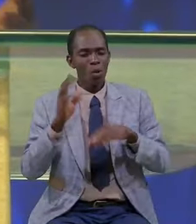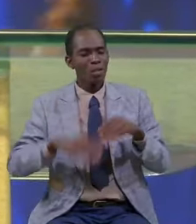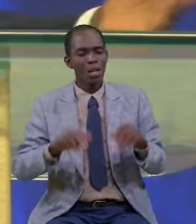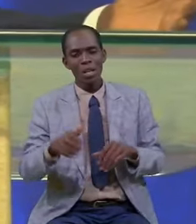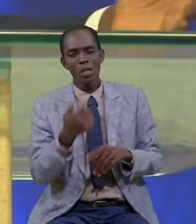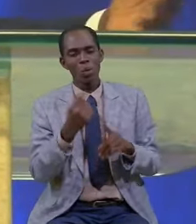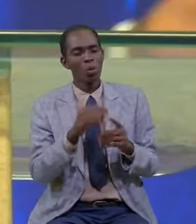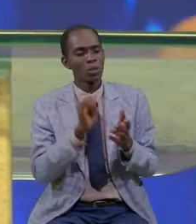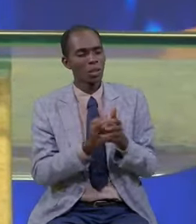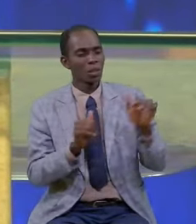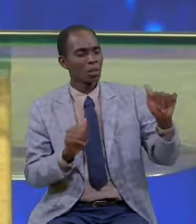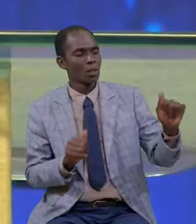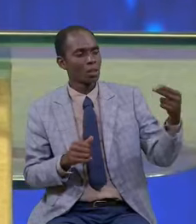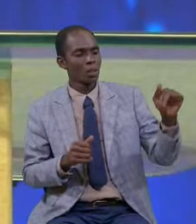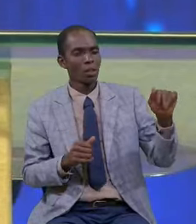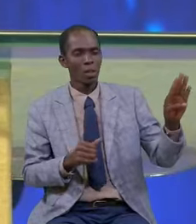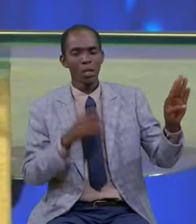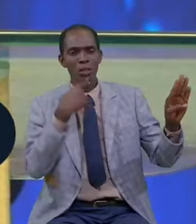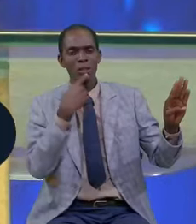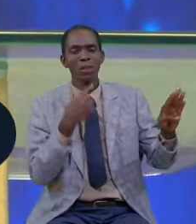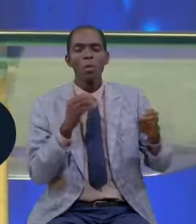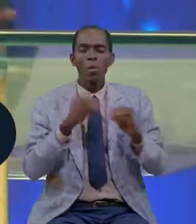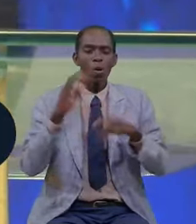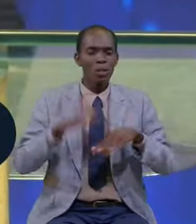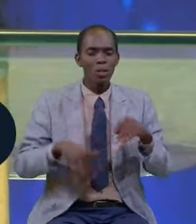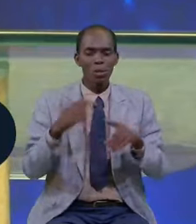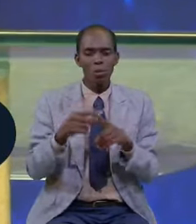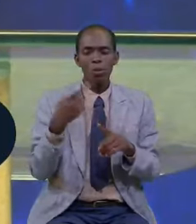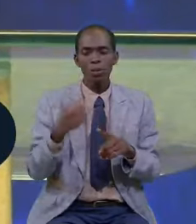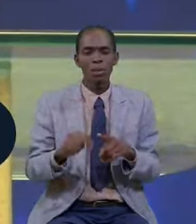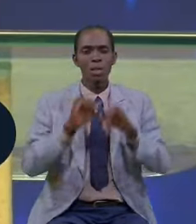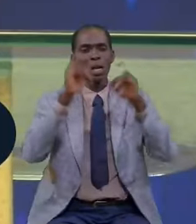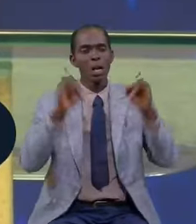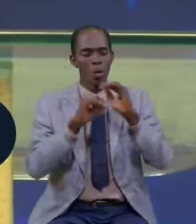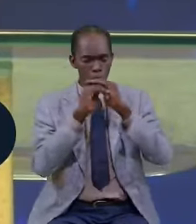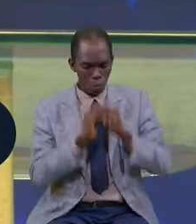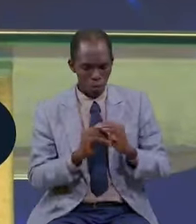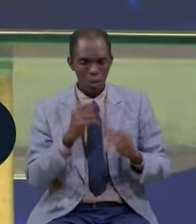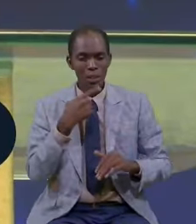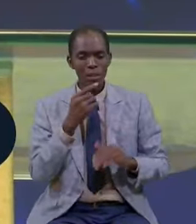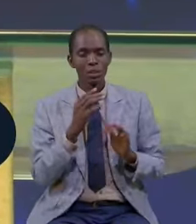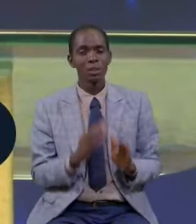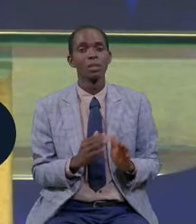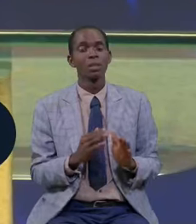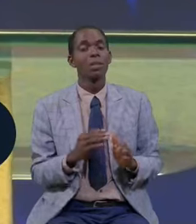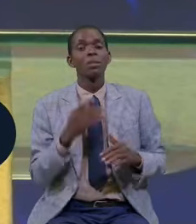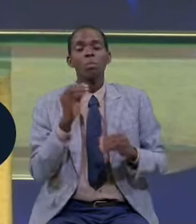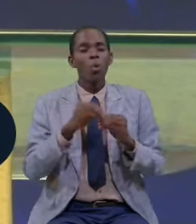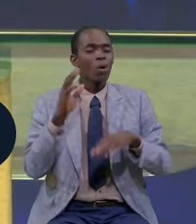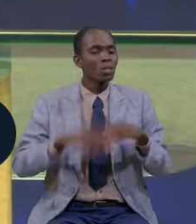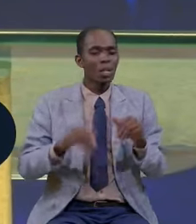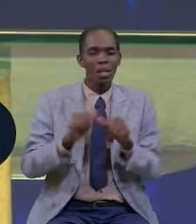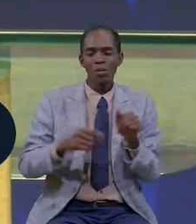parole. Acab aurait parlé, les adorateurs de Baal auraient parlé, les